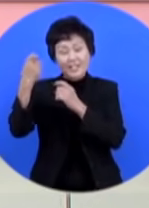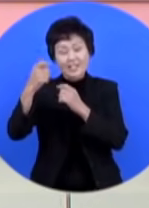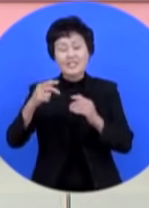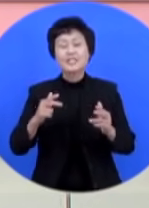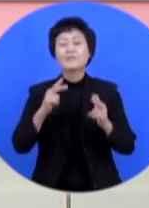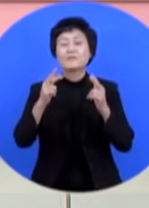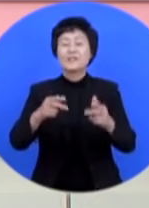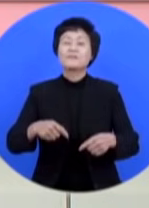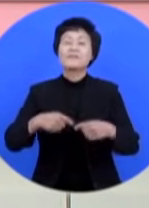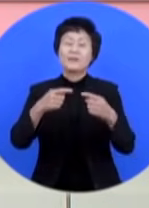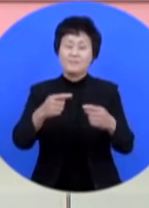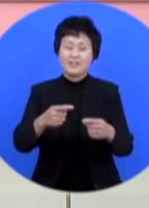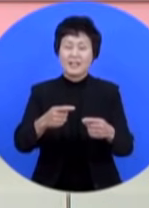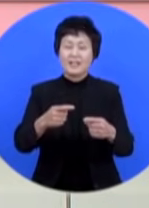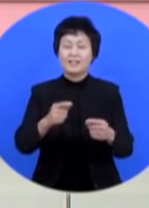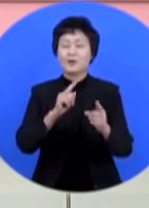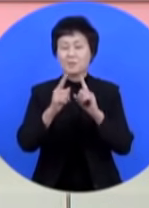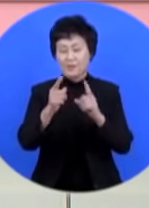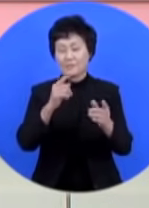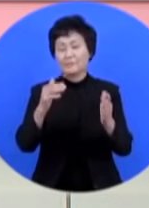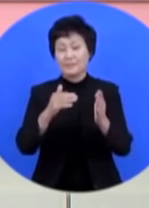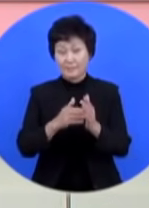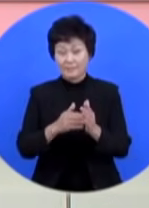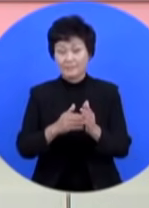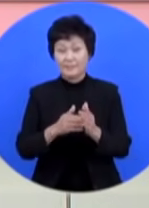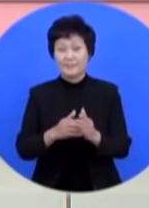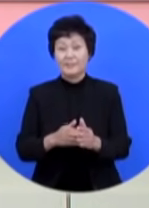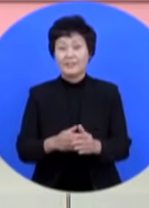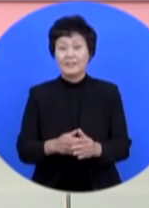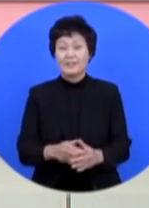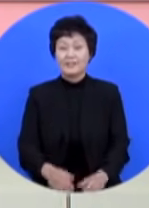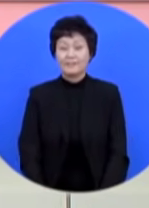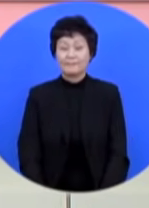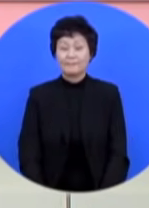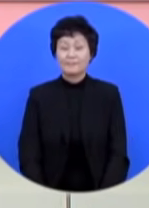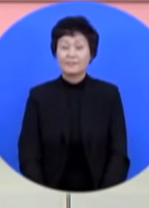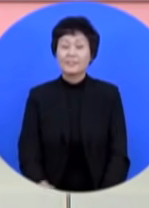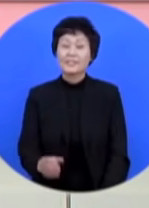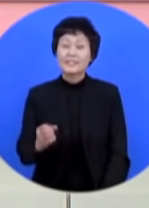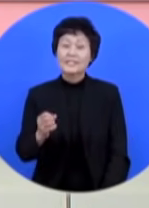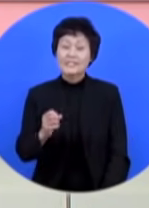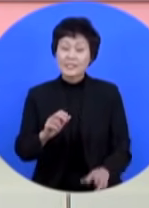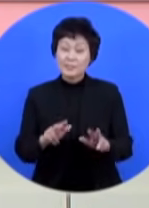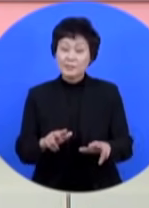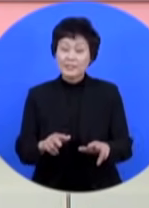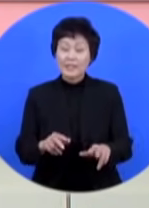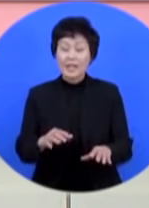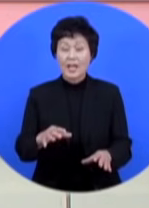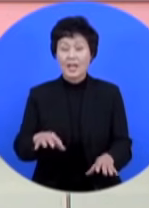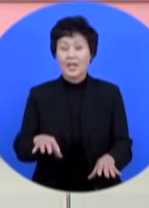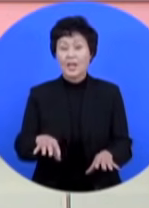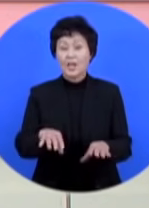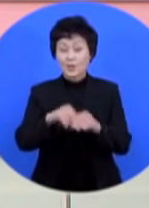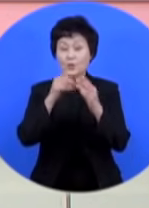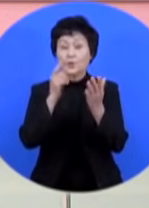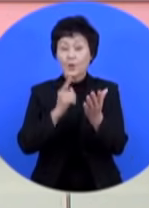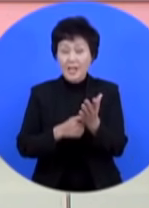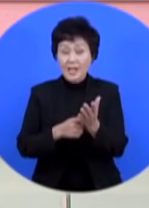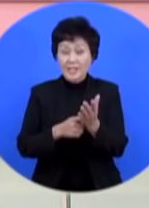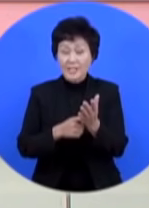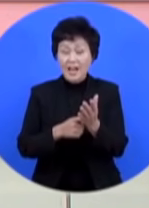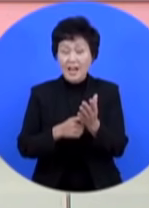현지에서 교회당 건축을 하나 진행하고 있었기 때문에 좀 시기를 미루어서 이번에 총회장 취임의 첫